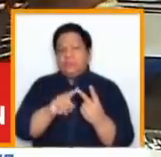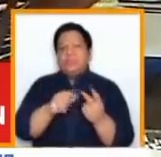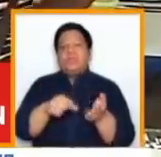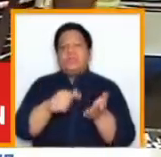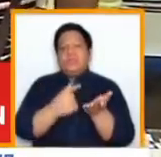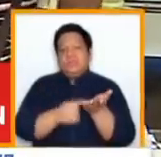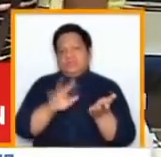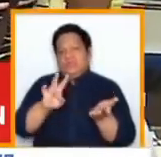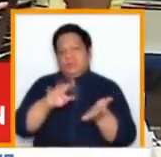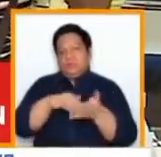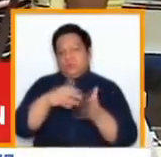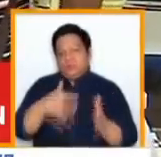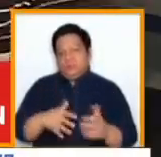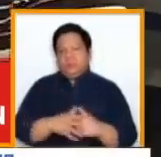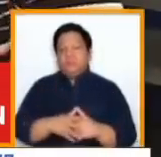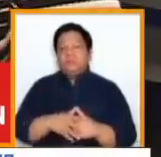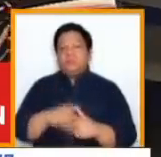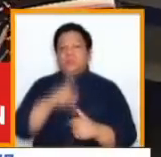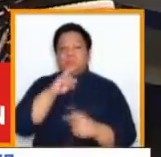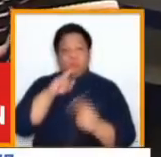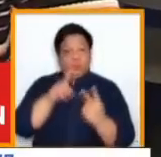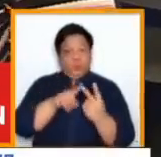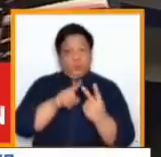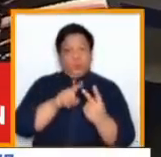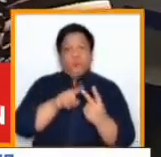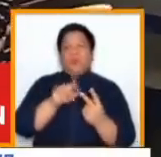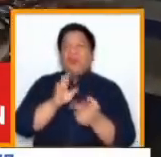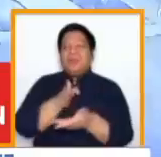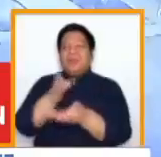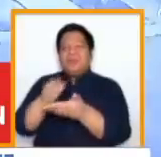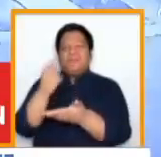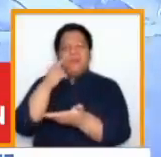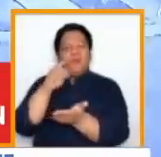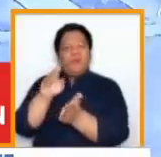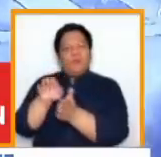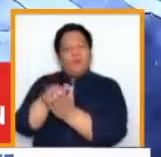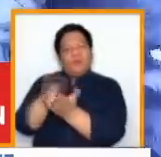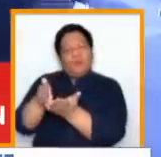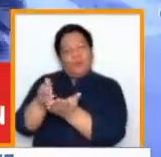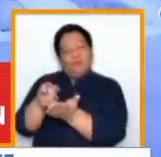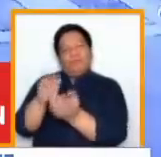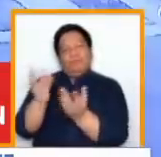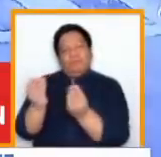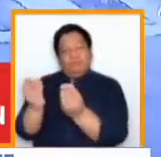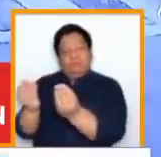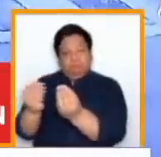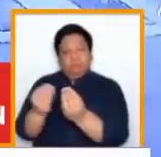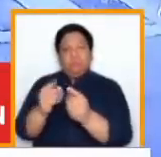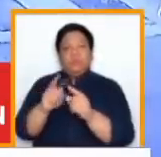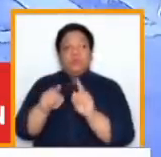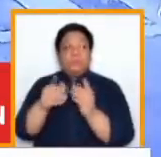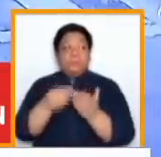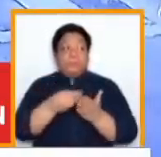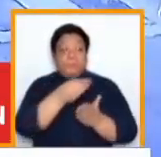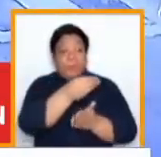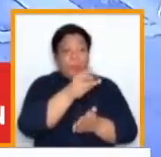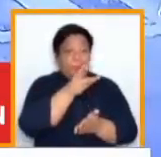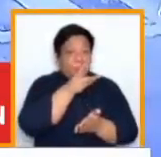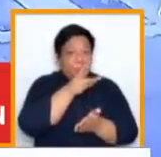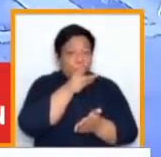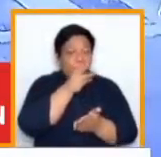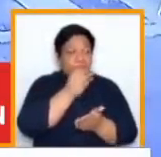ina, nakipaglamay noon si Feline. Bibili lang daw dapat ito ng pagkain at tubig nung oras na nangyari ang gulo. Hindi